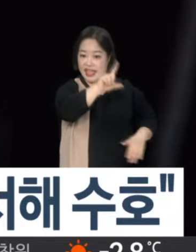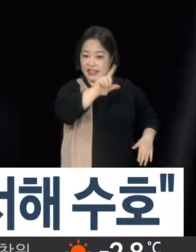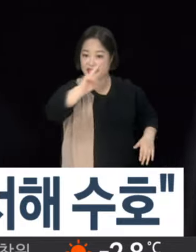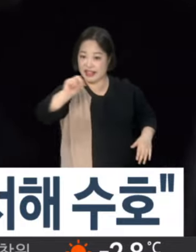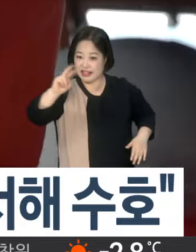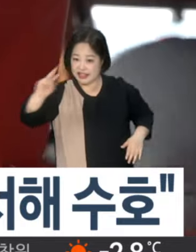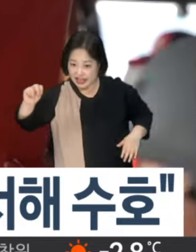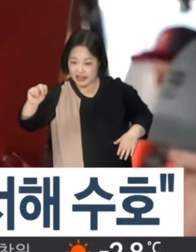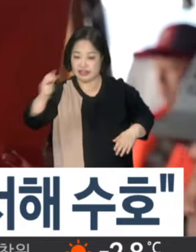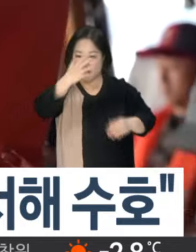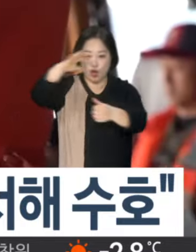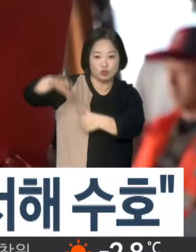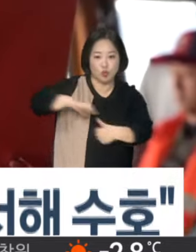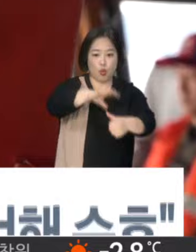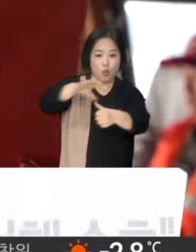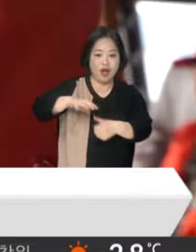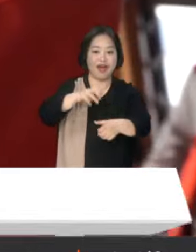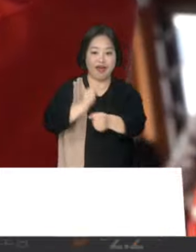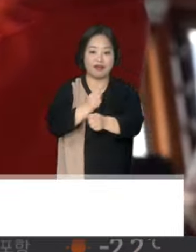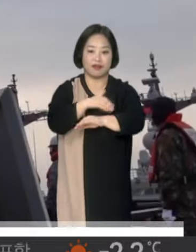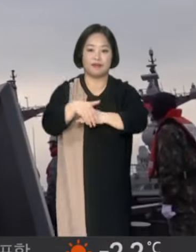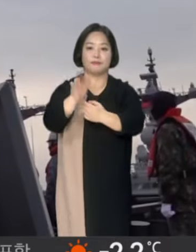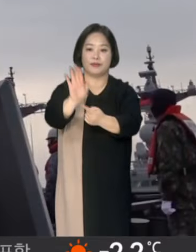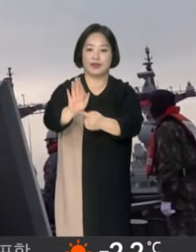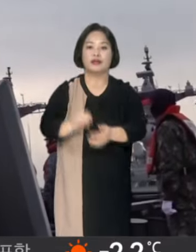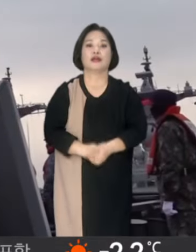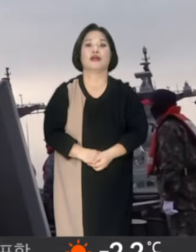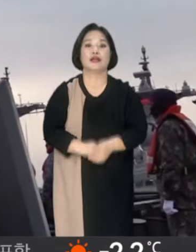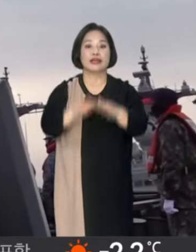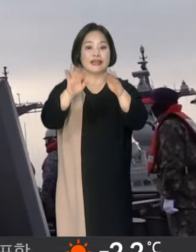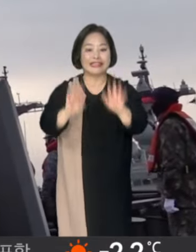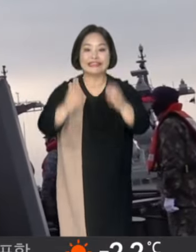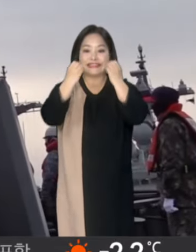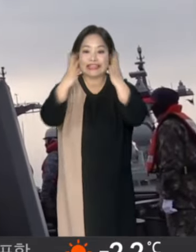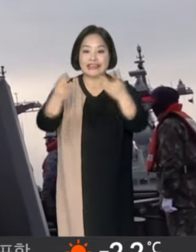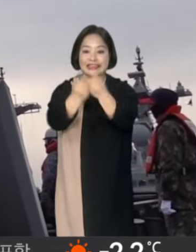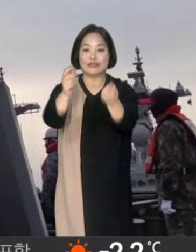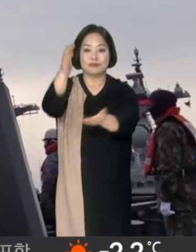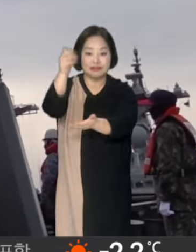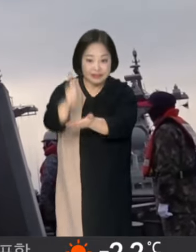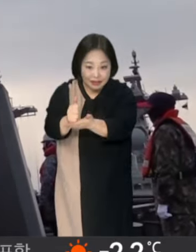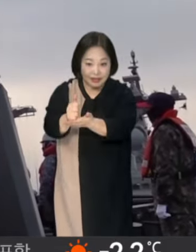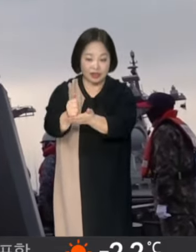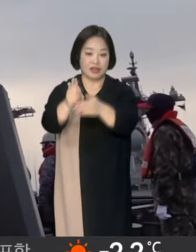지키도록 세심하게 지휘하겠다고 했습니다. 새 함장과 함께 신형